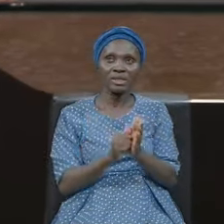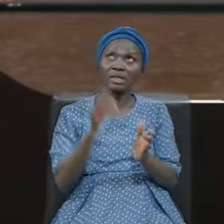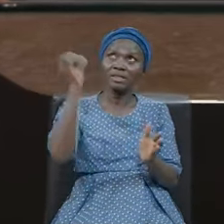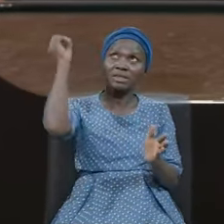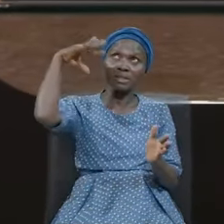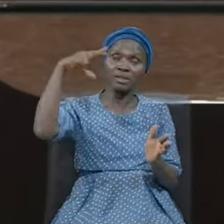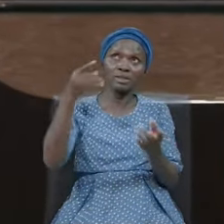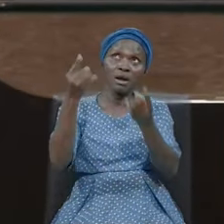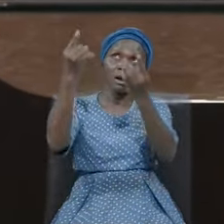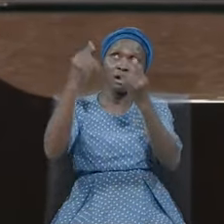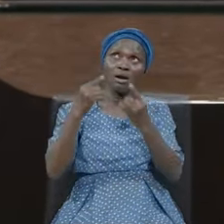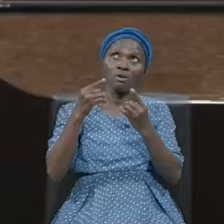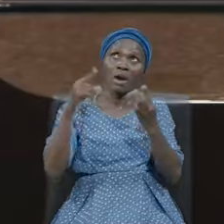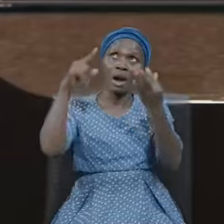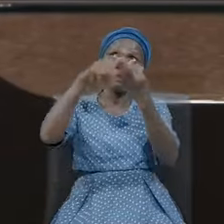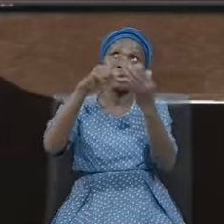lorsque